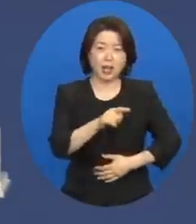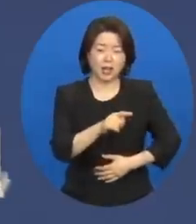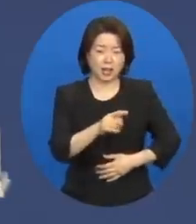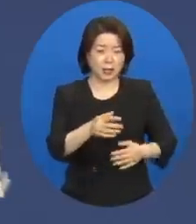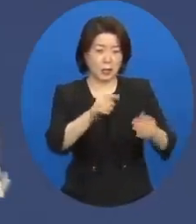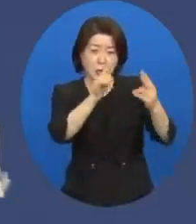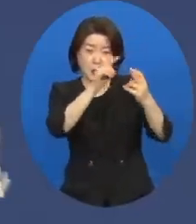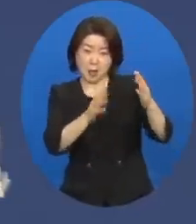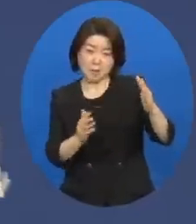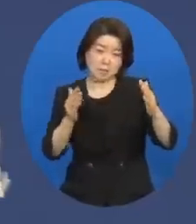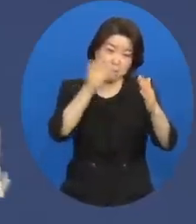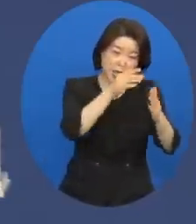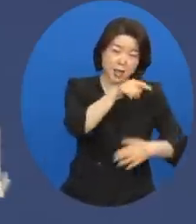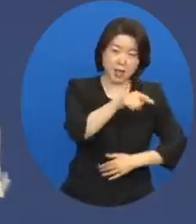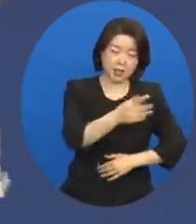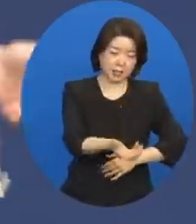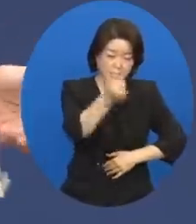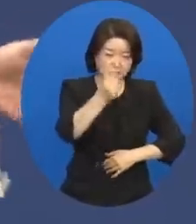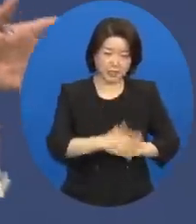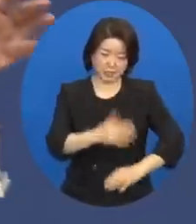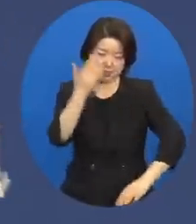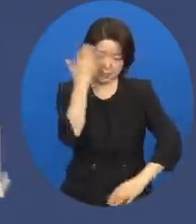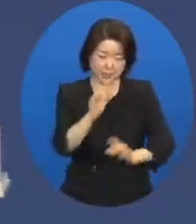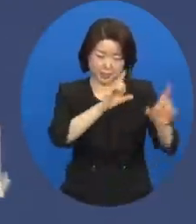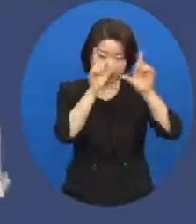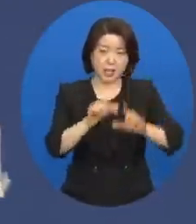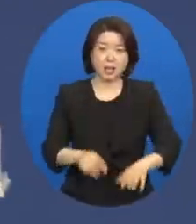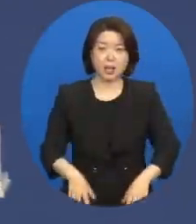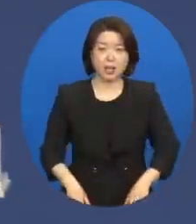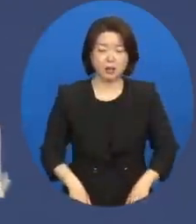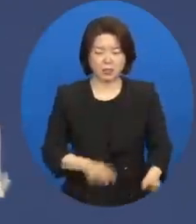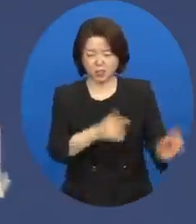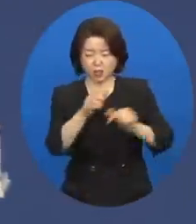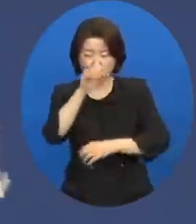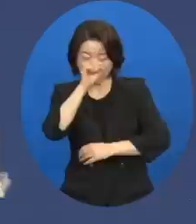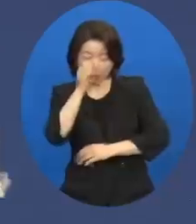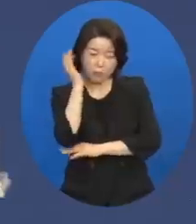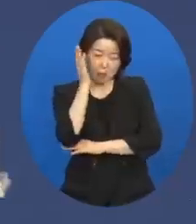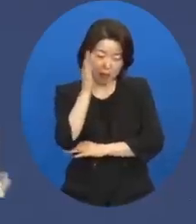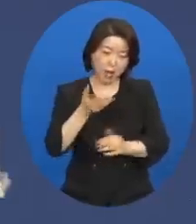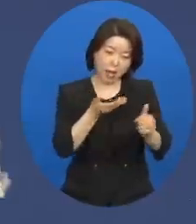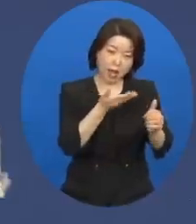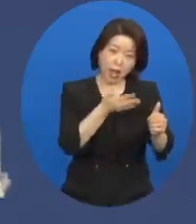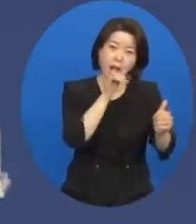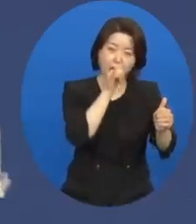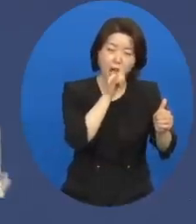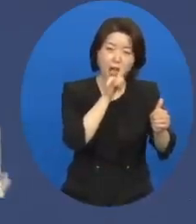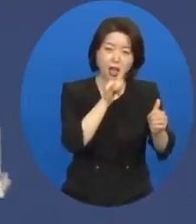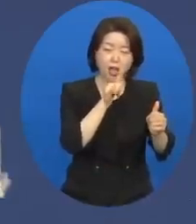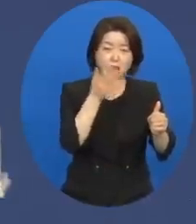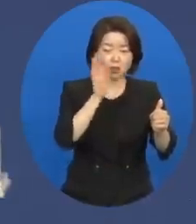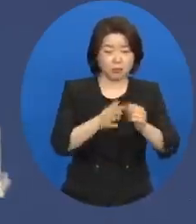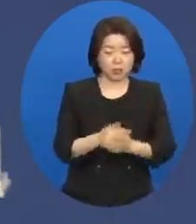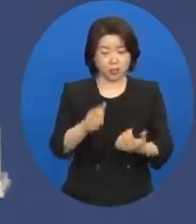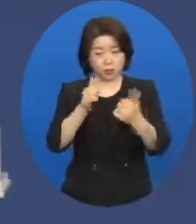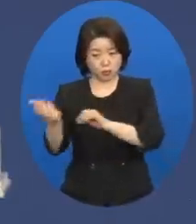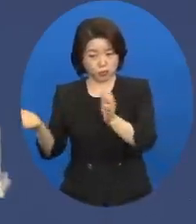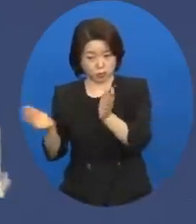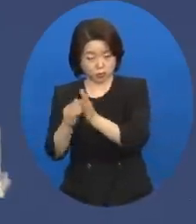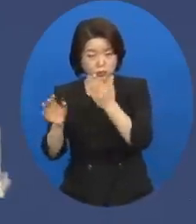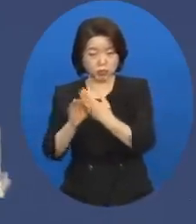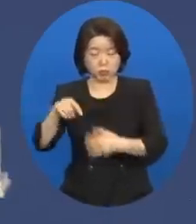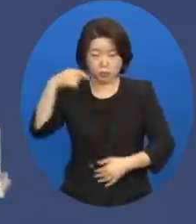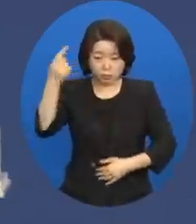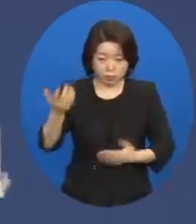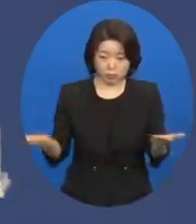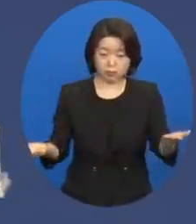정복해라, 뭐 깨끗하게 살아라, 별말을 다 하지만 죽고 끝난다면 그 다음에 그 무슨